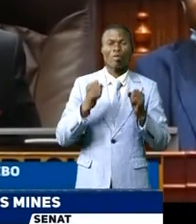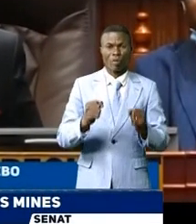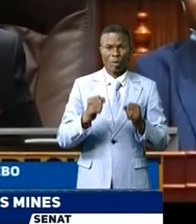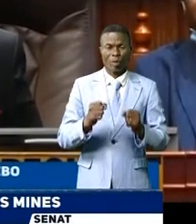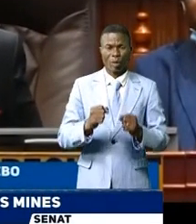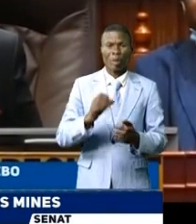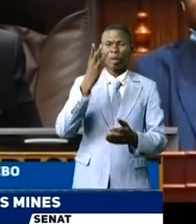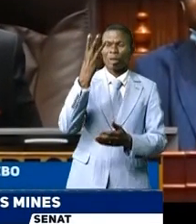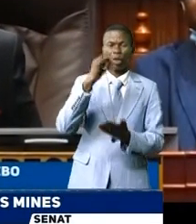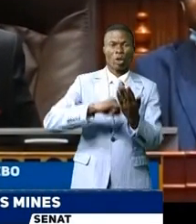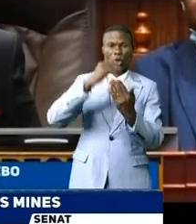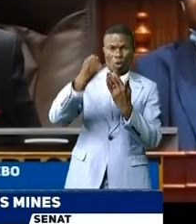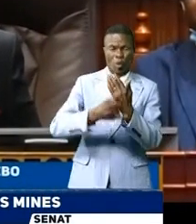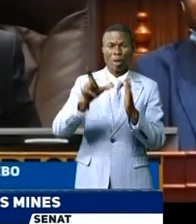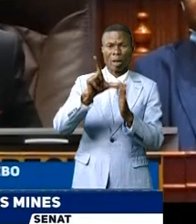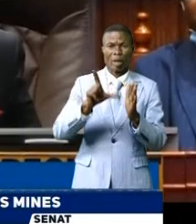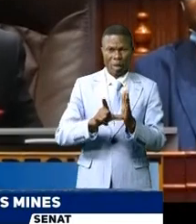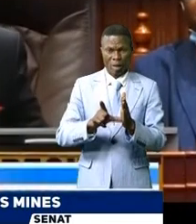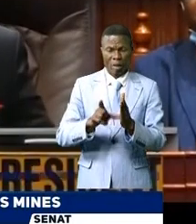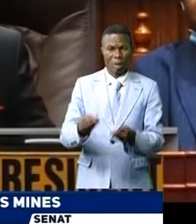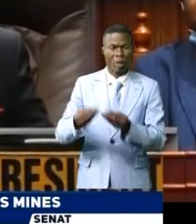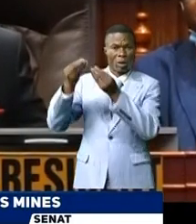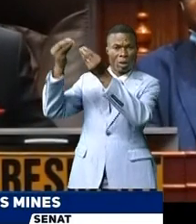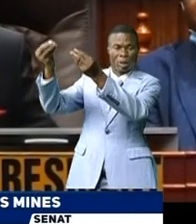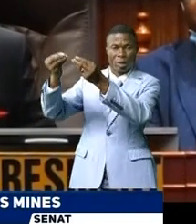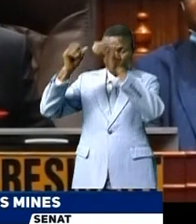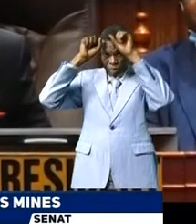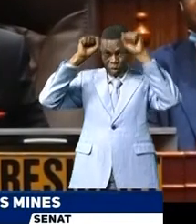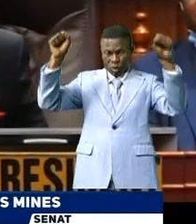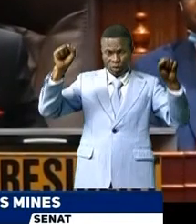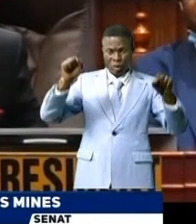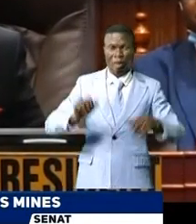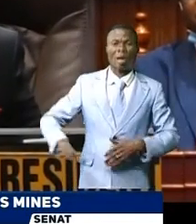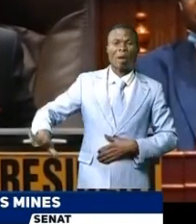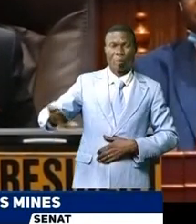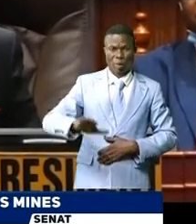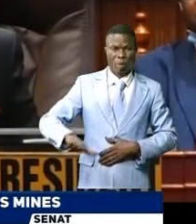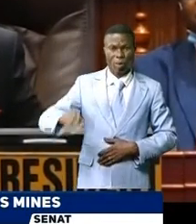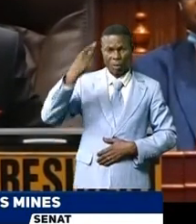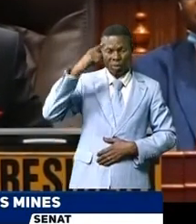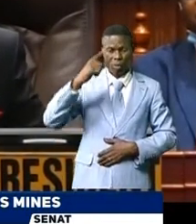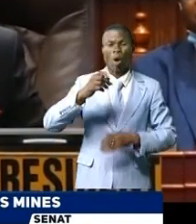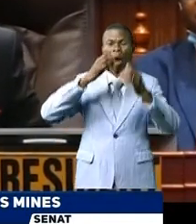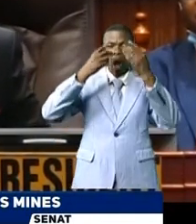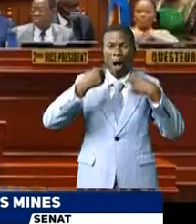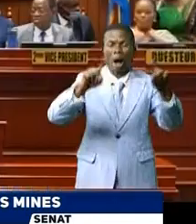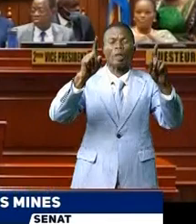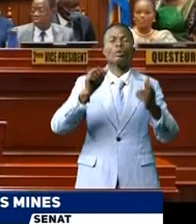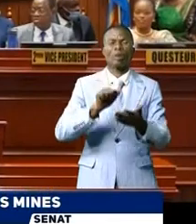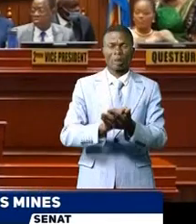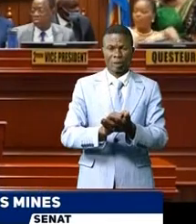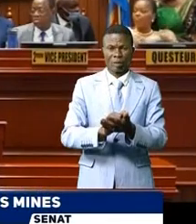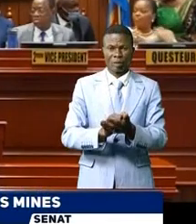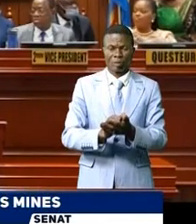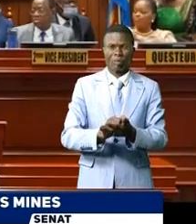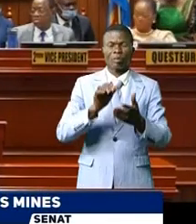ces trois projets de loi vont être transmis au président de la République pour promulgation. D'entrée de